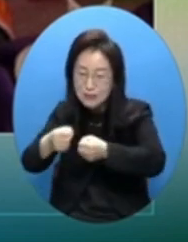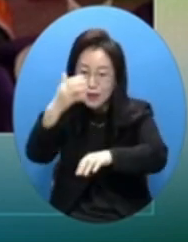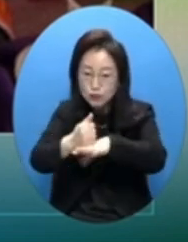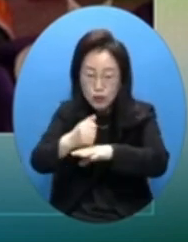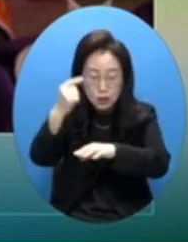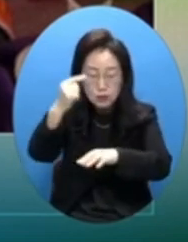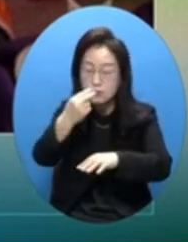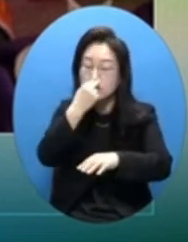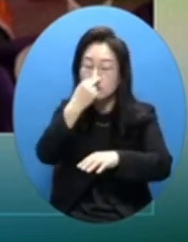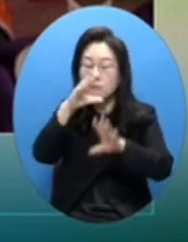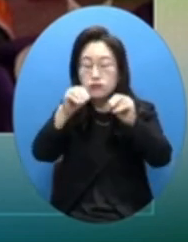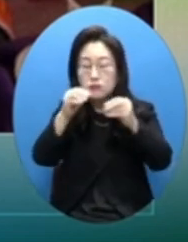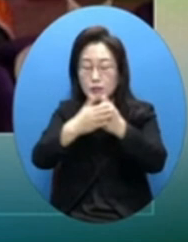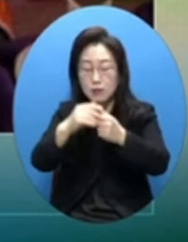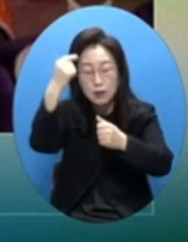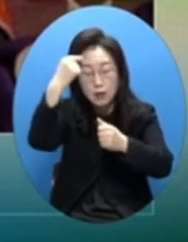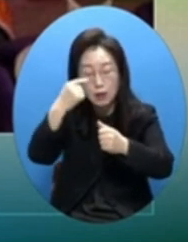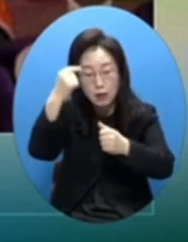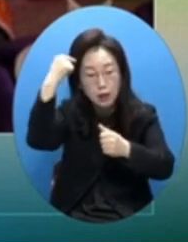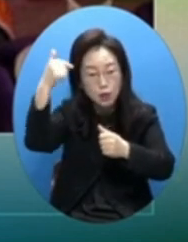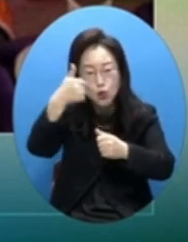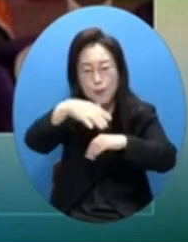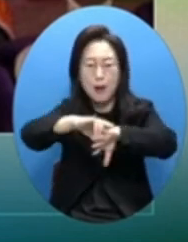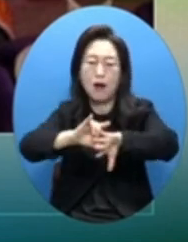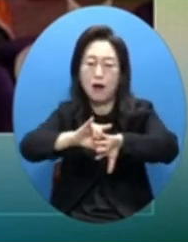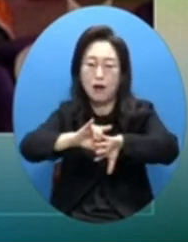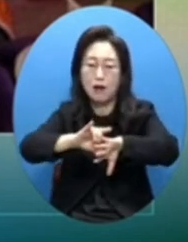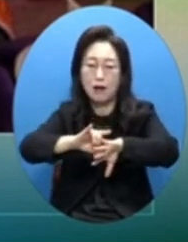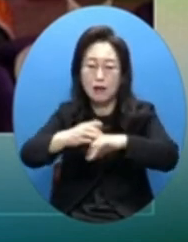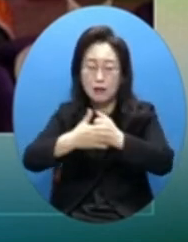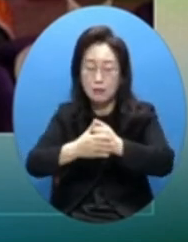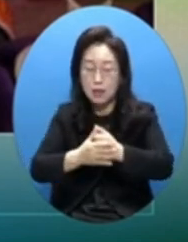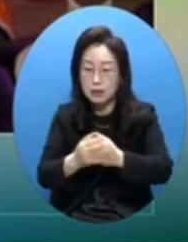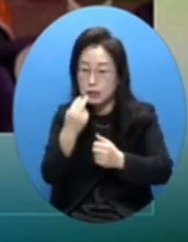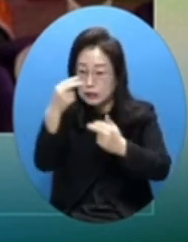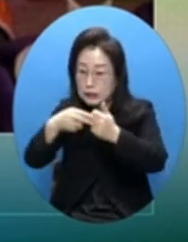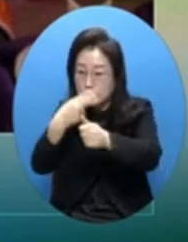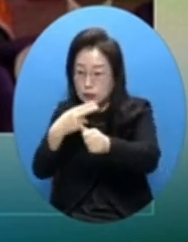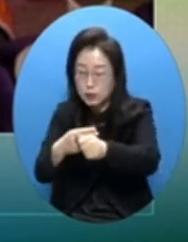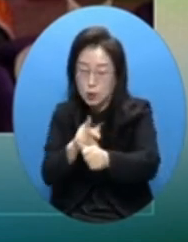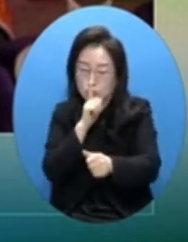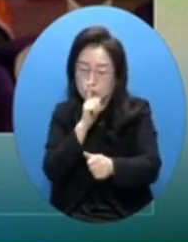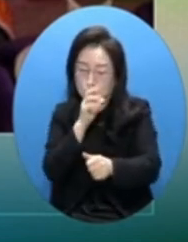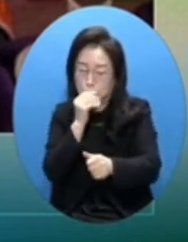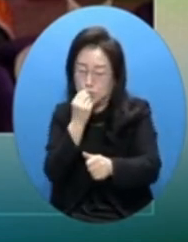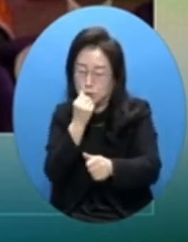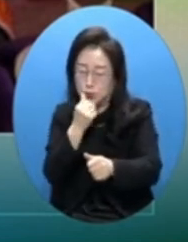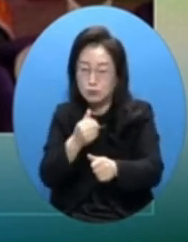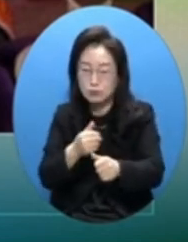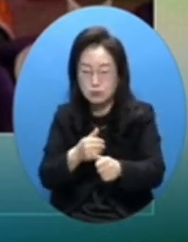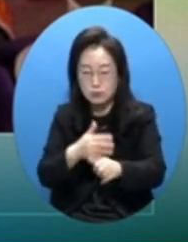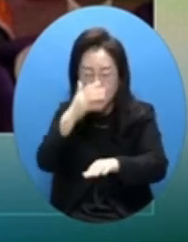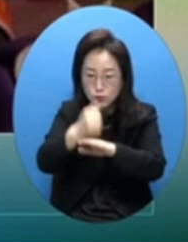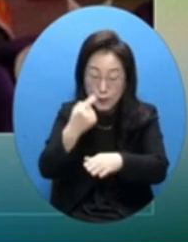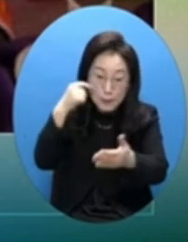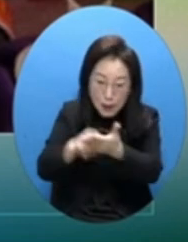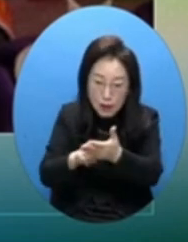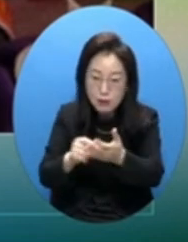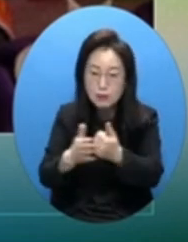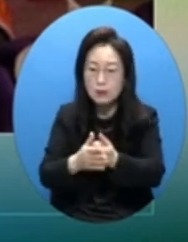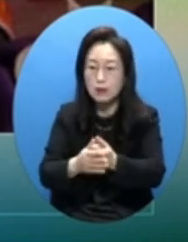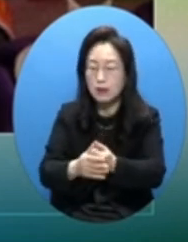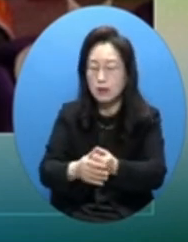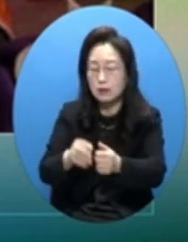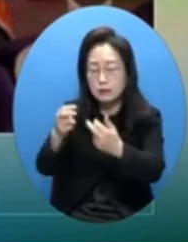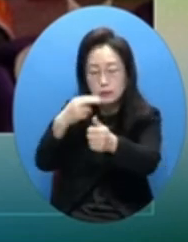투여해가지고 이 사실을 숨기려 했습니다. 그때 이 모든 상황을 지켜보았던 에르든 바따르 목사님이면서 하나님 앞에 엎드려